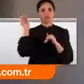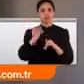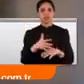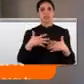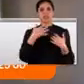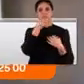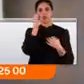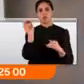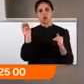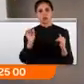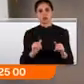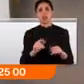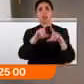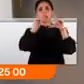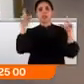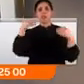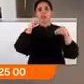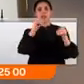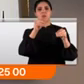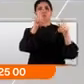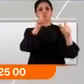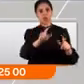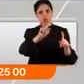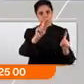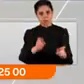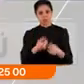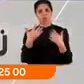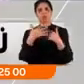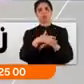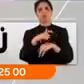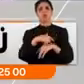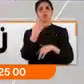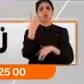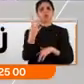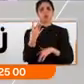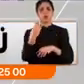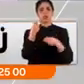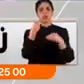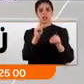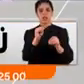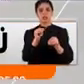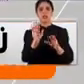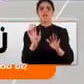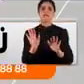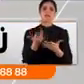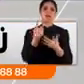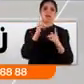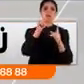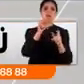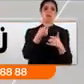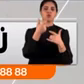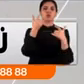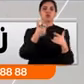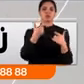sevindirici haber tez geldi. Tablolar satıldığı yerde bulundu. Gecenin saat 4'ünde sattığı veya bulunan